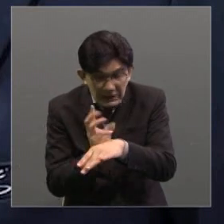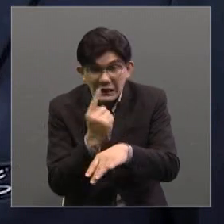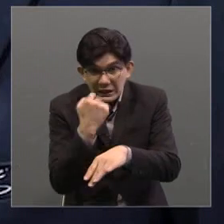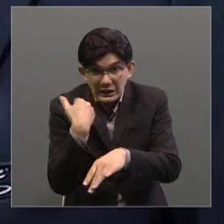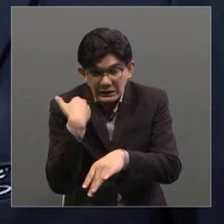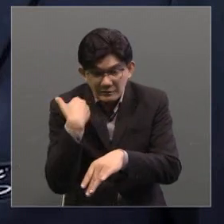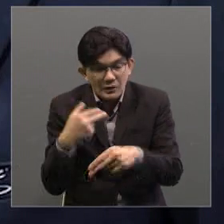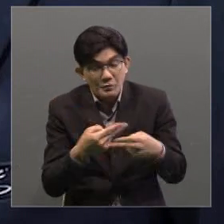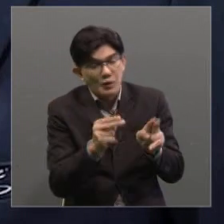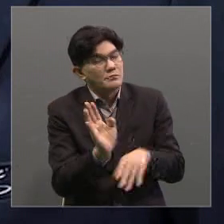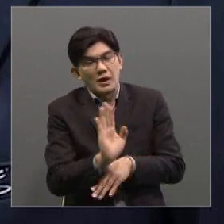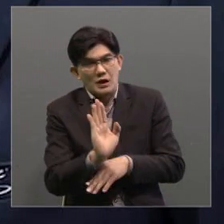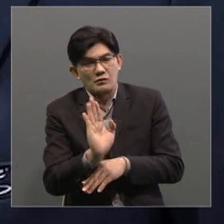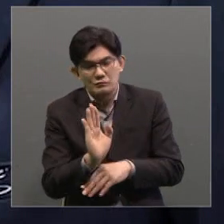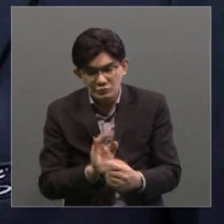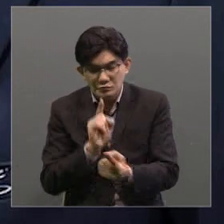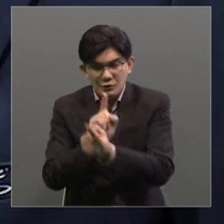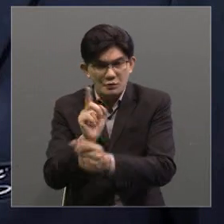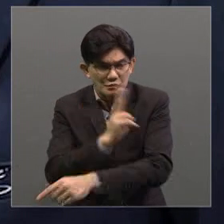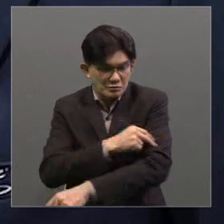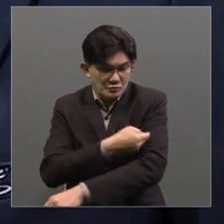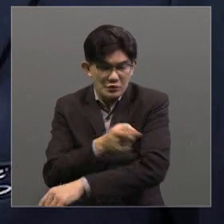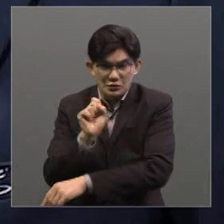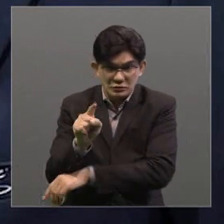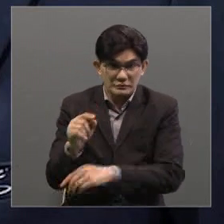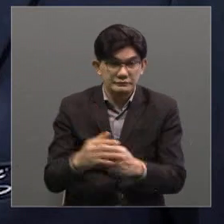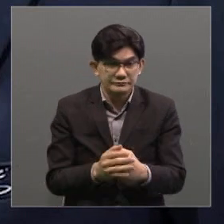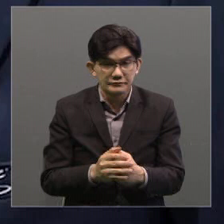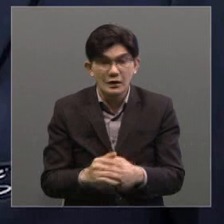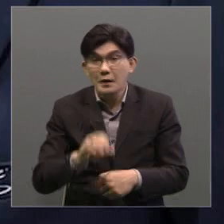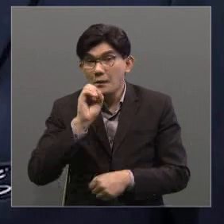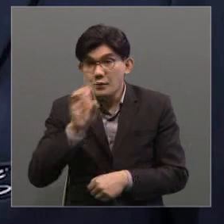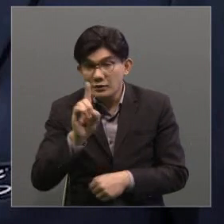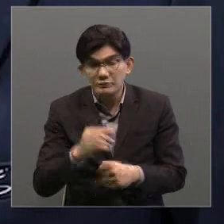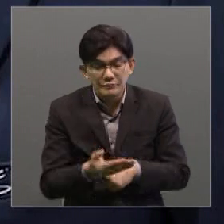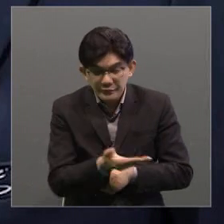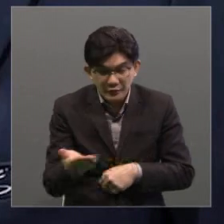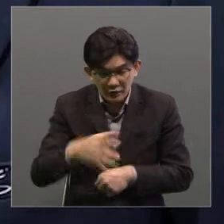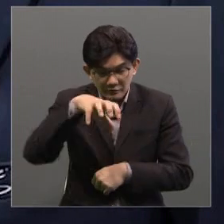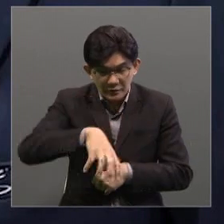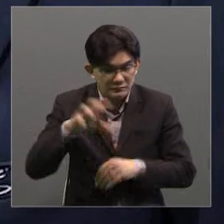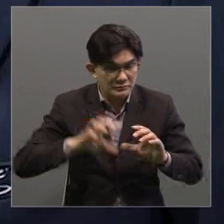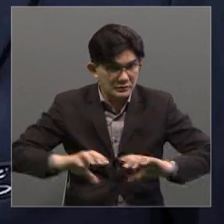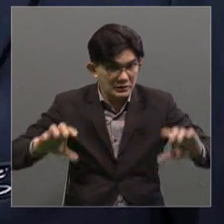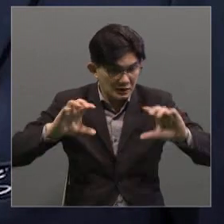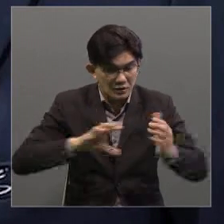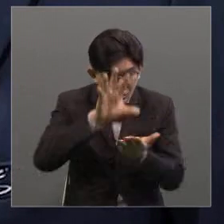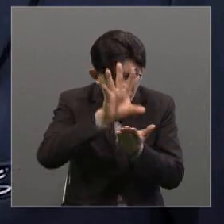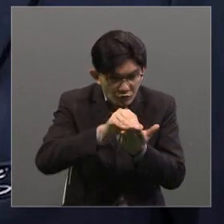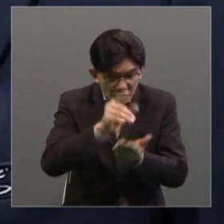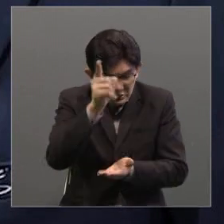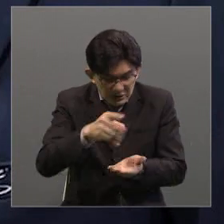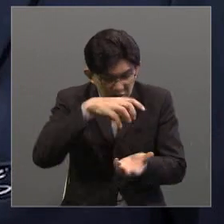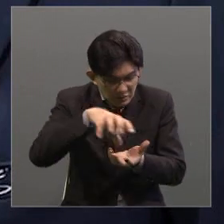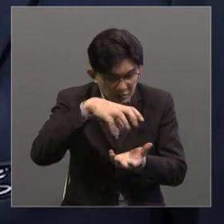อย่าทิ้งไว้ให้รีบไปพบแพทย์สุดท้ายนะครับดรสนธิบอกเราว่าขอเรียกร้องให้ส่วนราชการให้ข้อเท็จจริงกับ